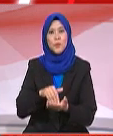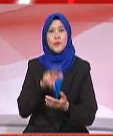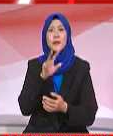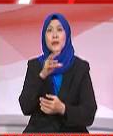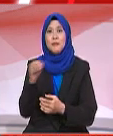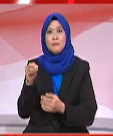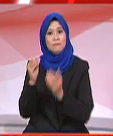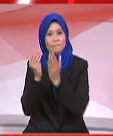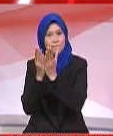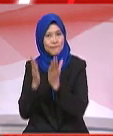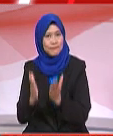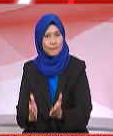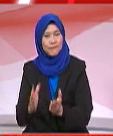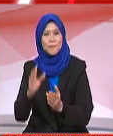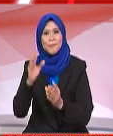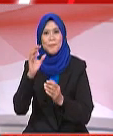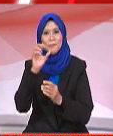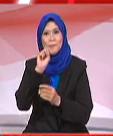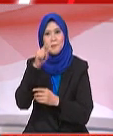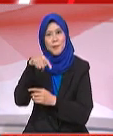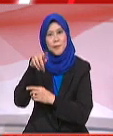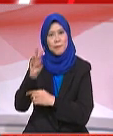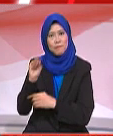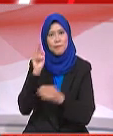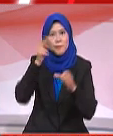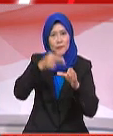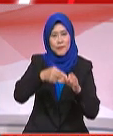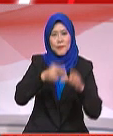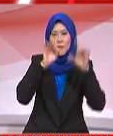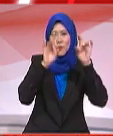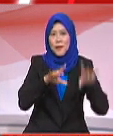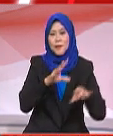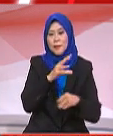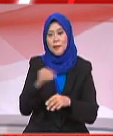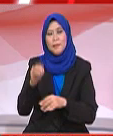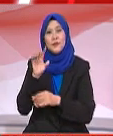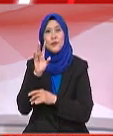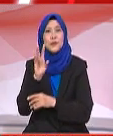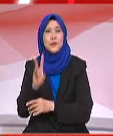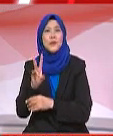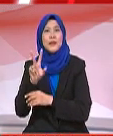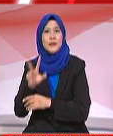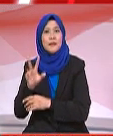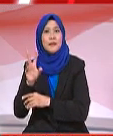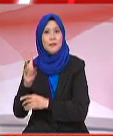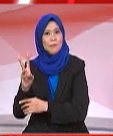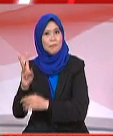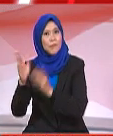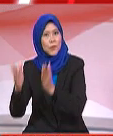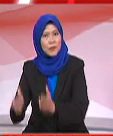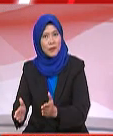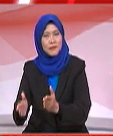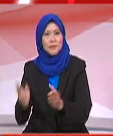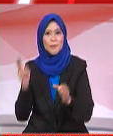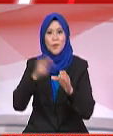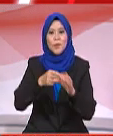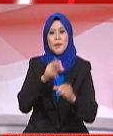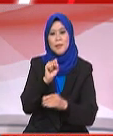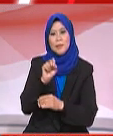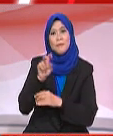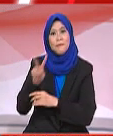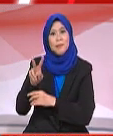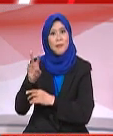36,432 calon peperiksaan sijil pelajaran Malaysia SPM dan 736 calon peperiksaan sijil vokasional